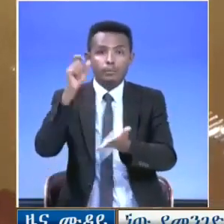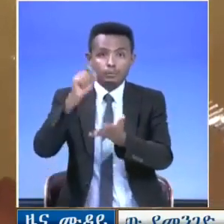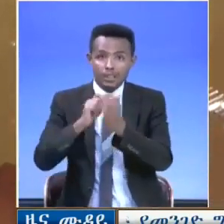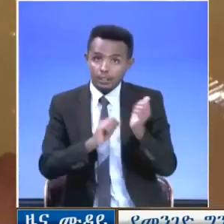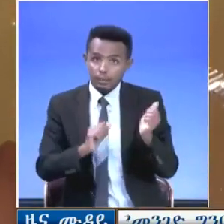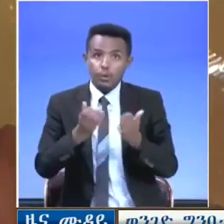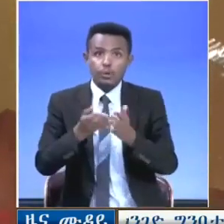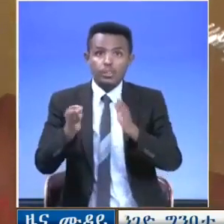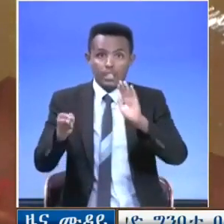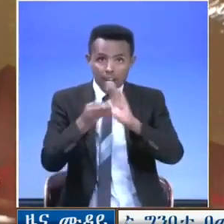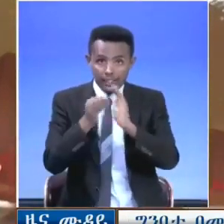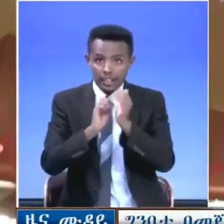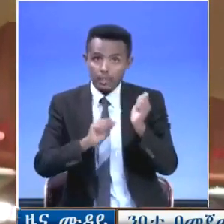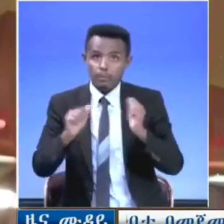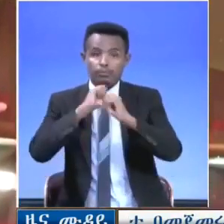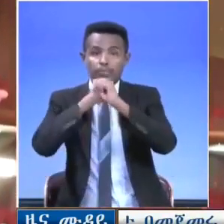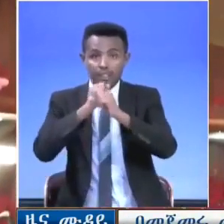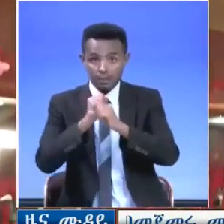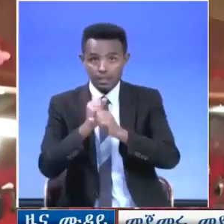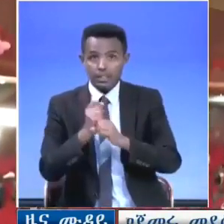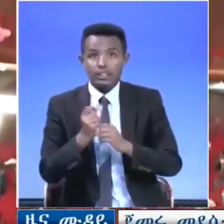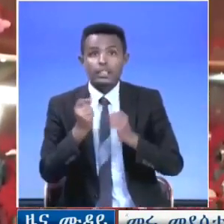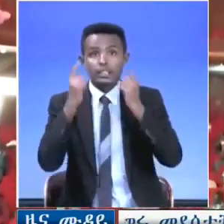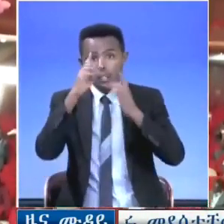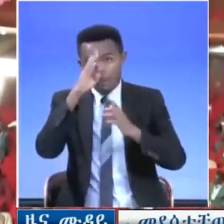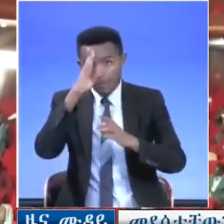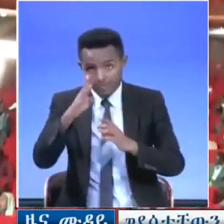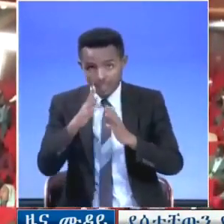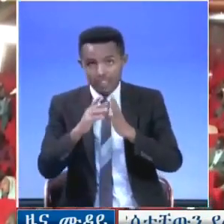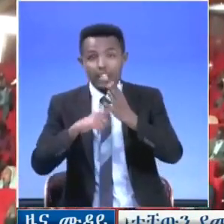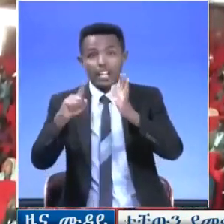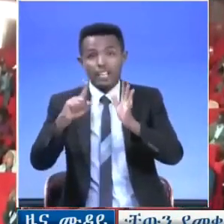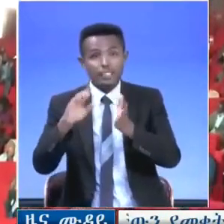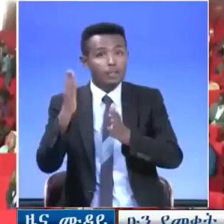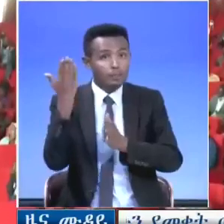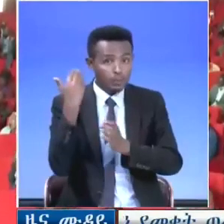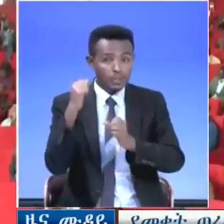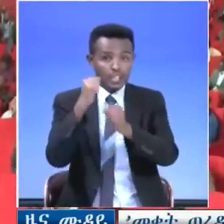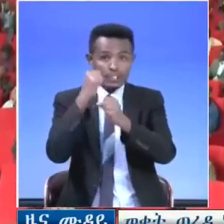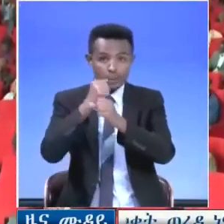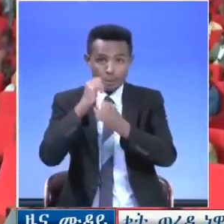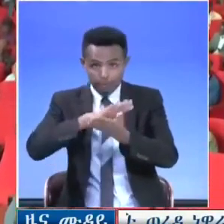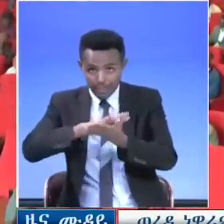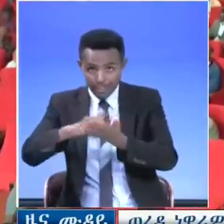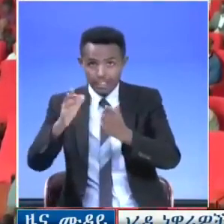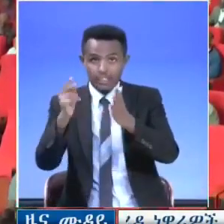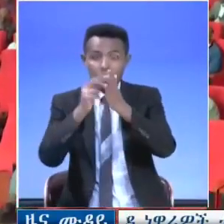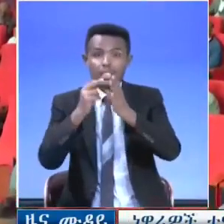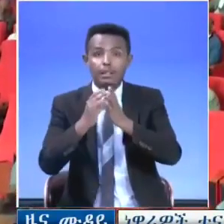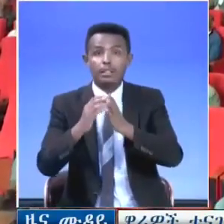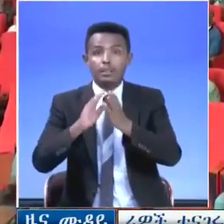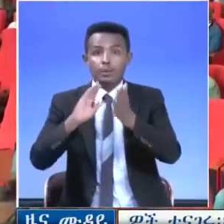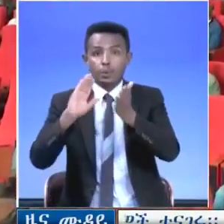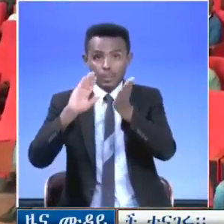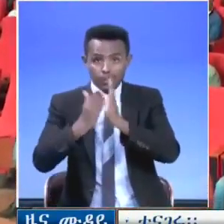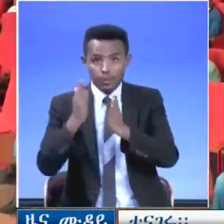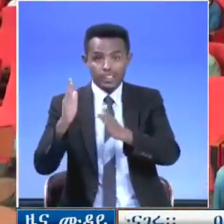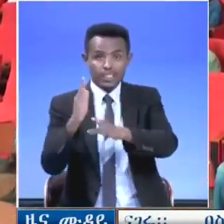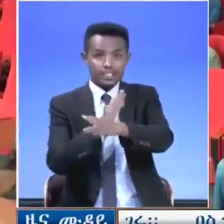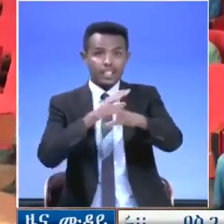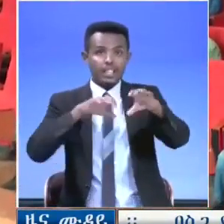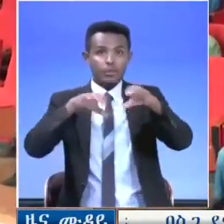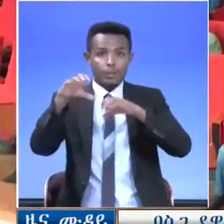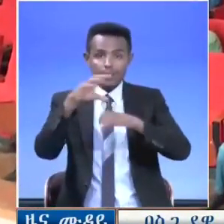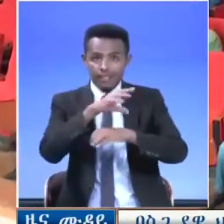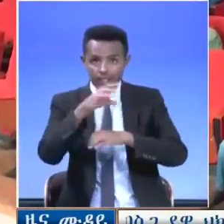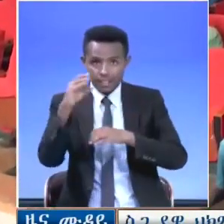እንዲቻል የስነ ምግባር ግንዛቤ መፍጠር፣ ለሙስና ተጋላጭ የሆኑትን አሰራሮች የማጥናት፣ የህግ ማዕቀፎች እንዲስተካከሉ እንዲታረሙ